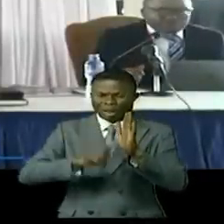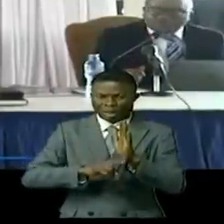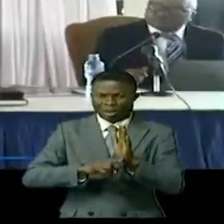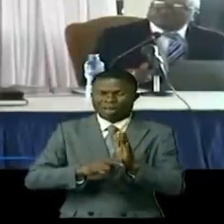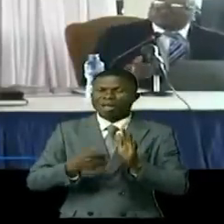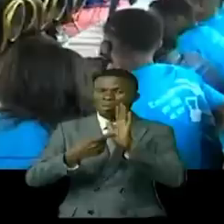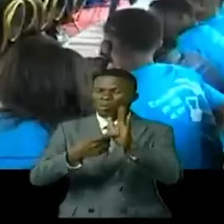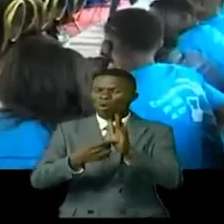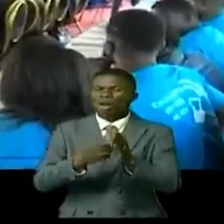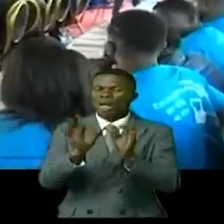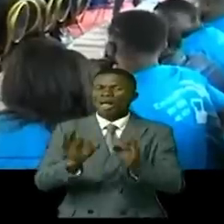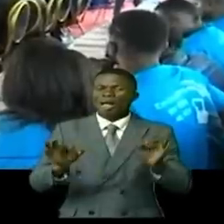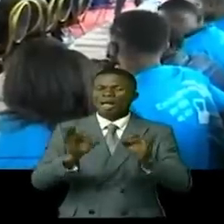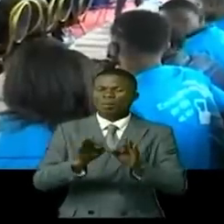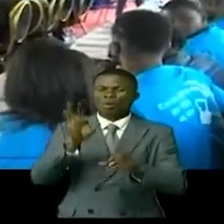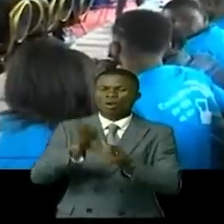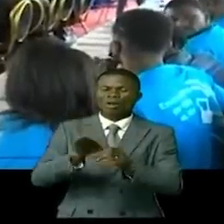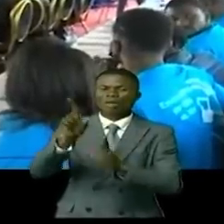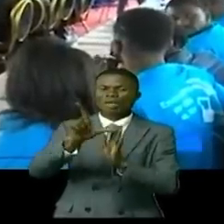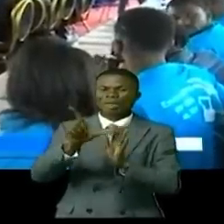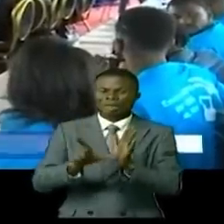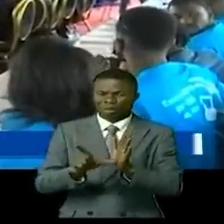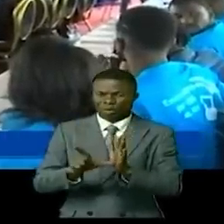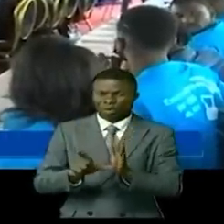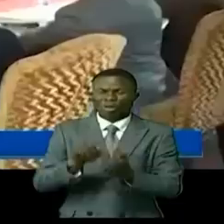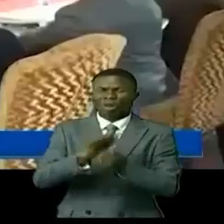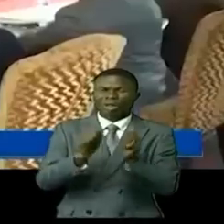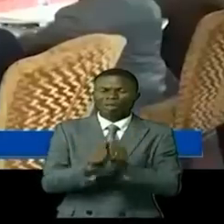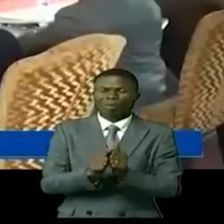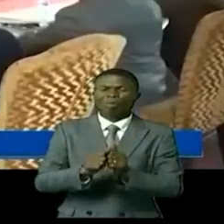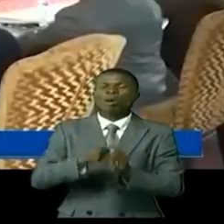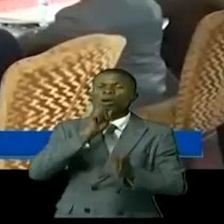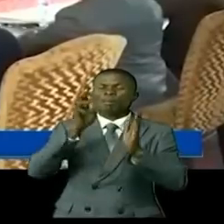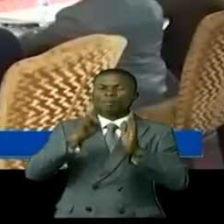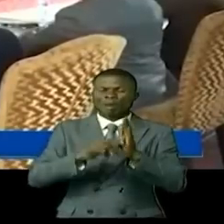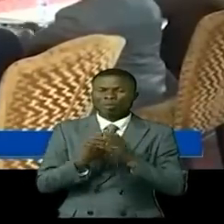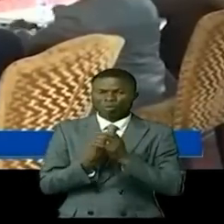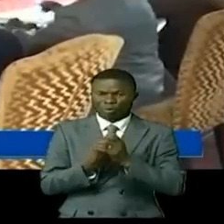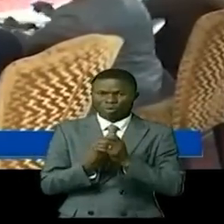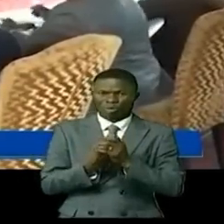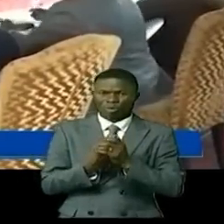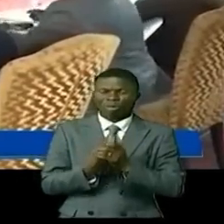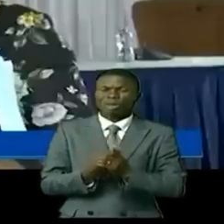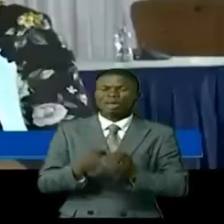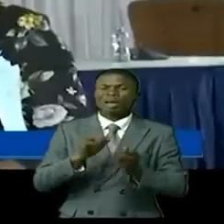l'urgence du vote de la loi sur la traite des personnes au cours de la session parlementaire en cours en vue des